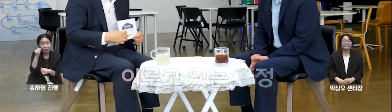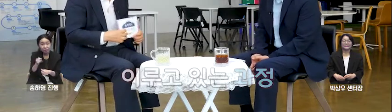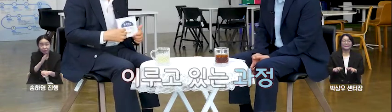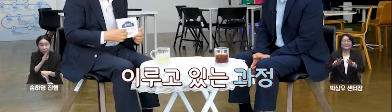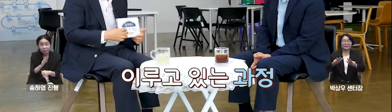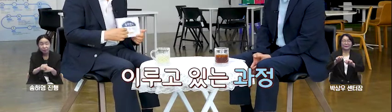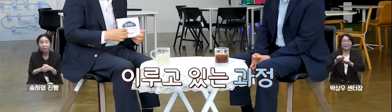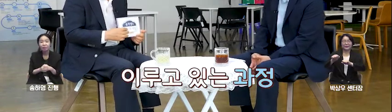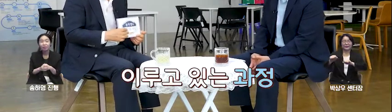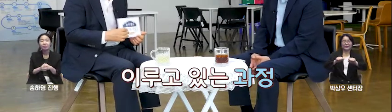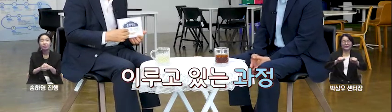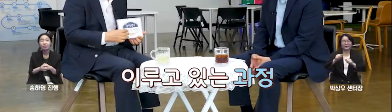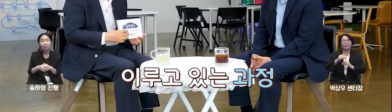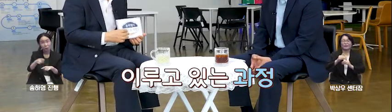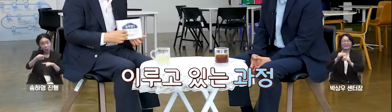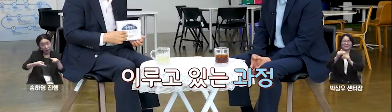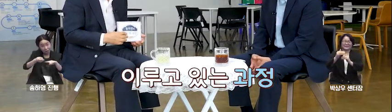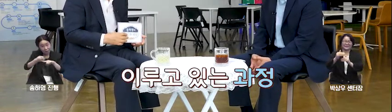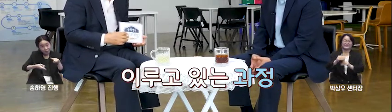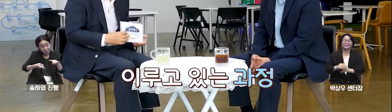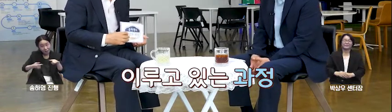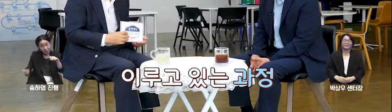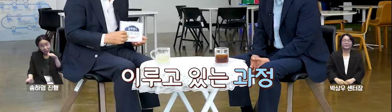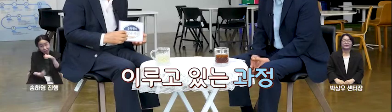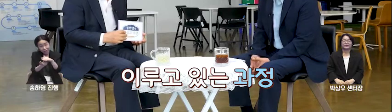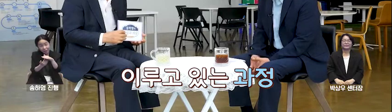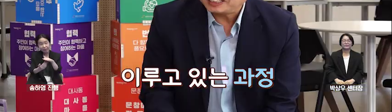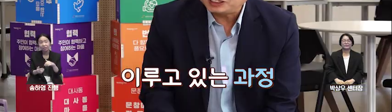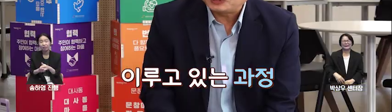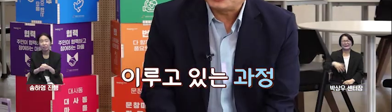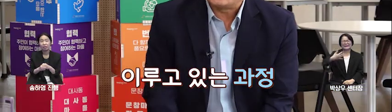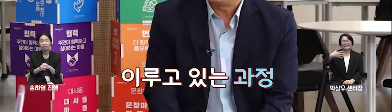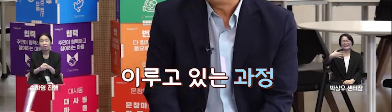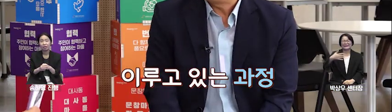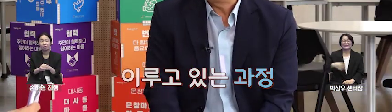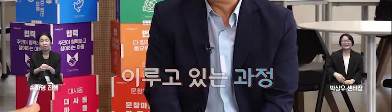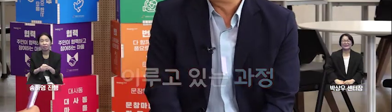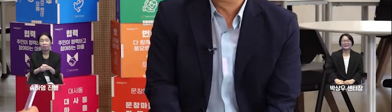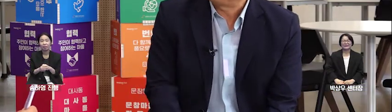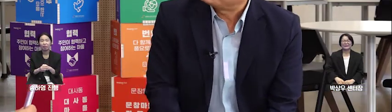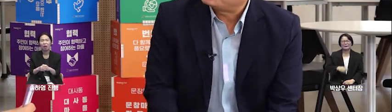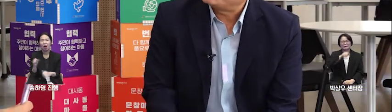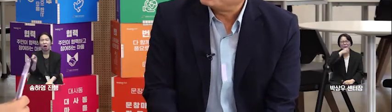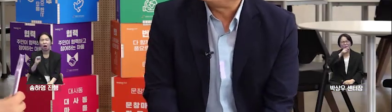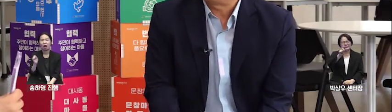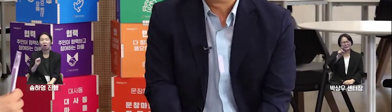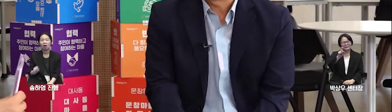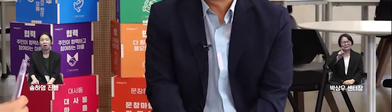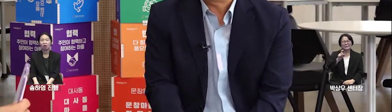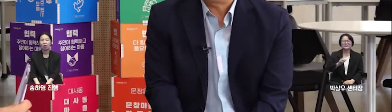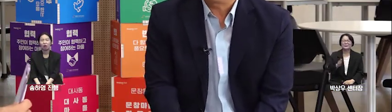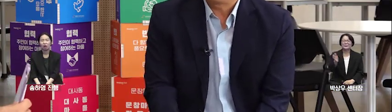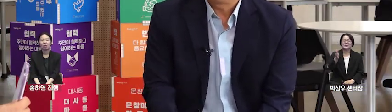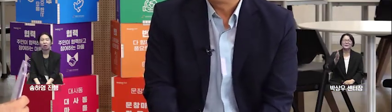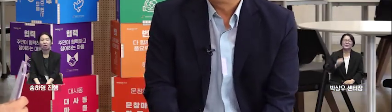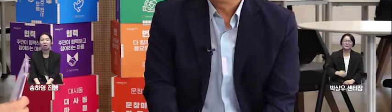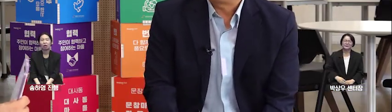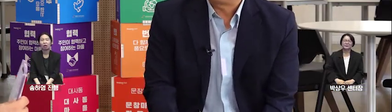지금 해가고 있는 과정이 네, 아닌가 싶습니다. 반 이상을 했나요? 아직도 10 정도.